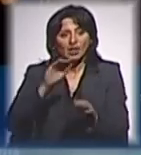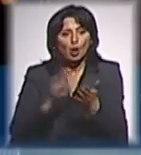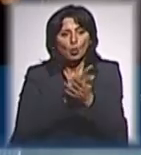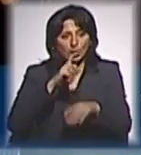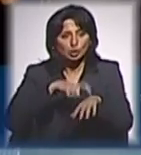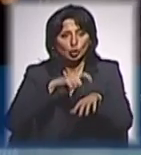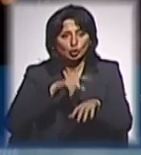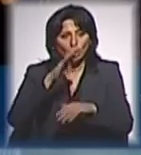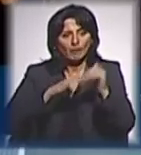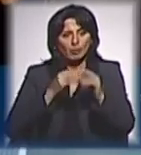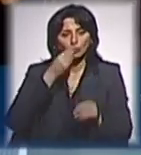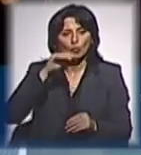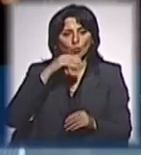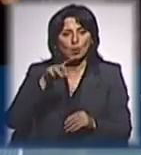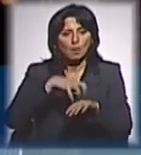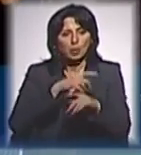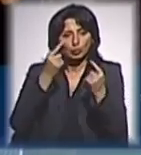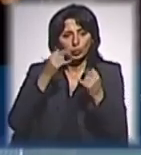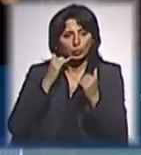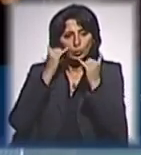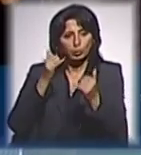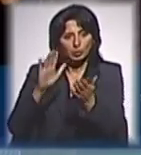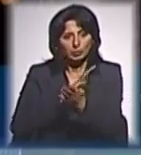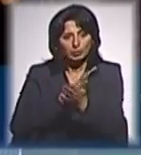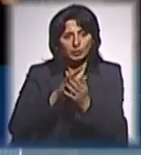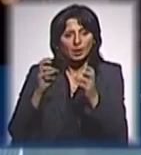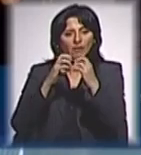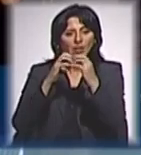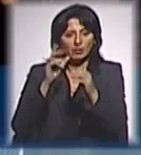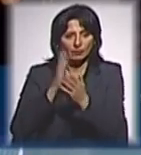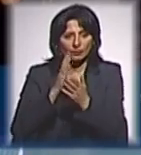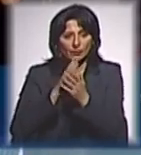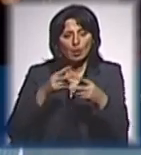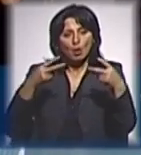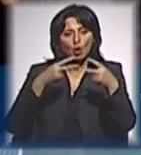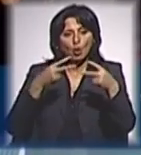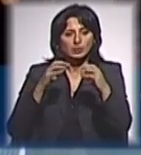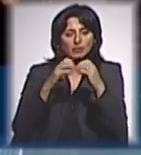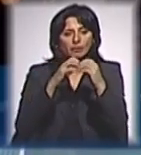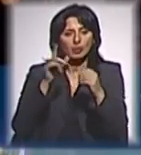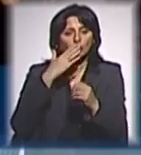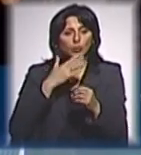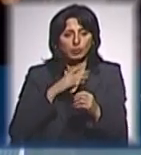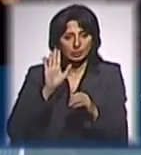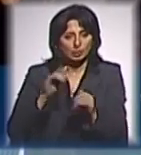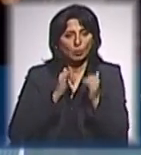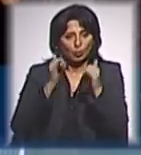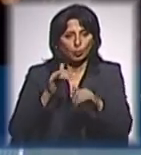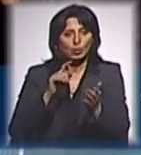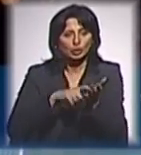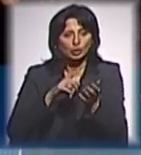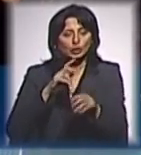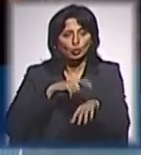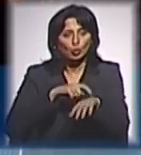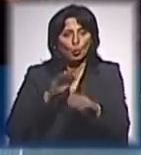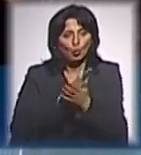დრო, აი იმ კვალიფიციურ სუბიექტების გარკვეულ ნაწილს, ვინც კურკურებენ ერთმანეთთან, მოკოჰაბიტაციის სუბიექტების გარდა გულისხმობ ამას, და რატომ